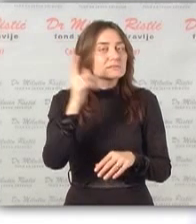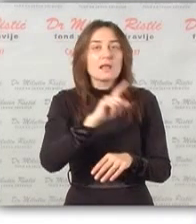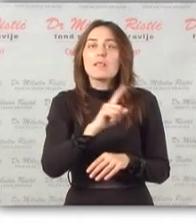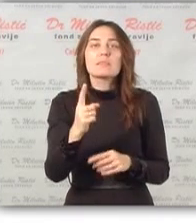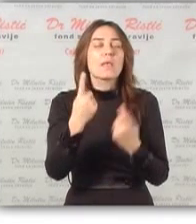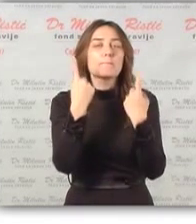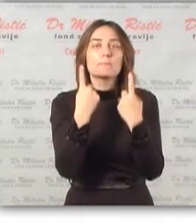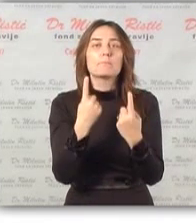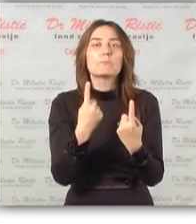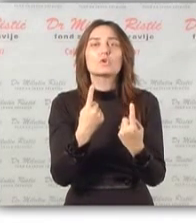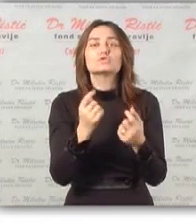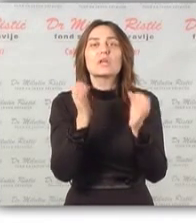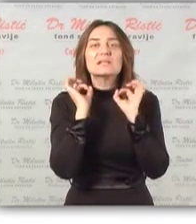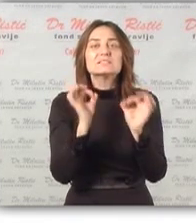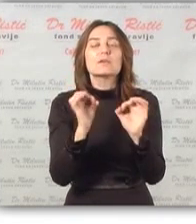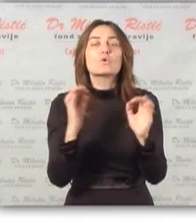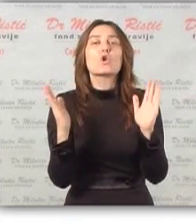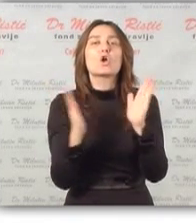ne postoje sigurno